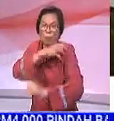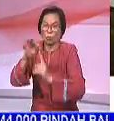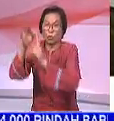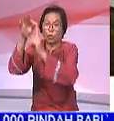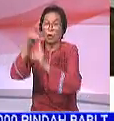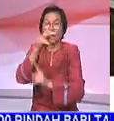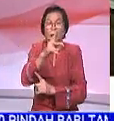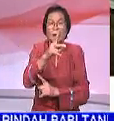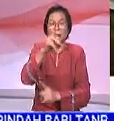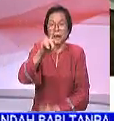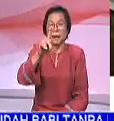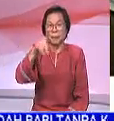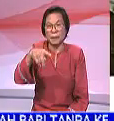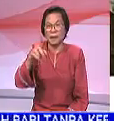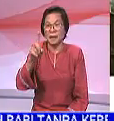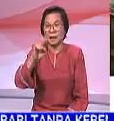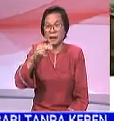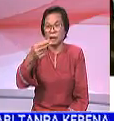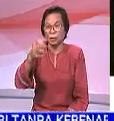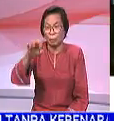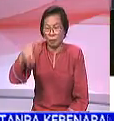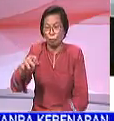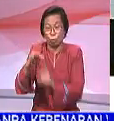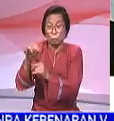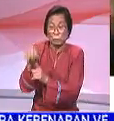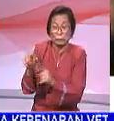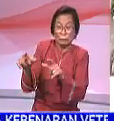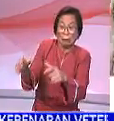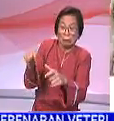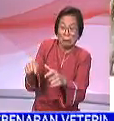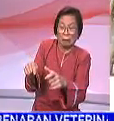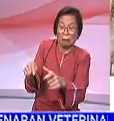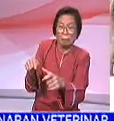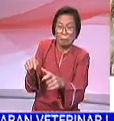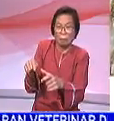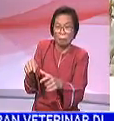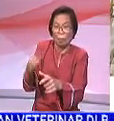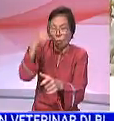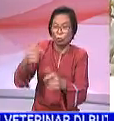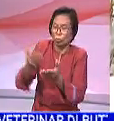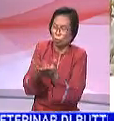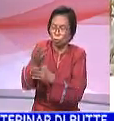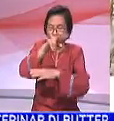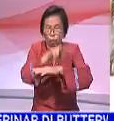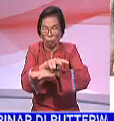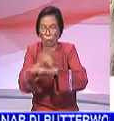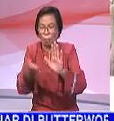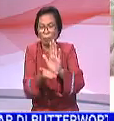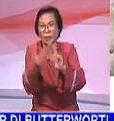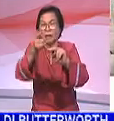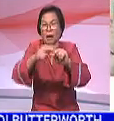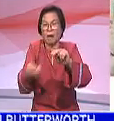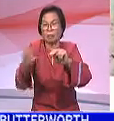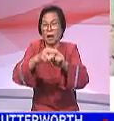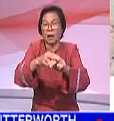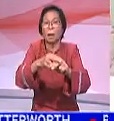khususnya Kementerian Perdagangan Dalam Negeri dan Hal Ehwal Pengguna KPDNHEP untuk terus memantau kenaikan harga